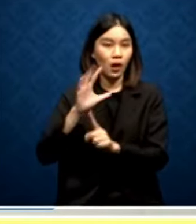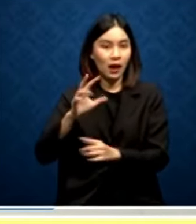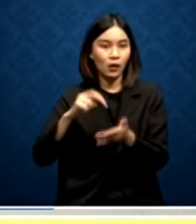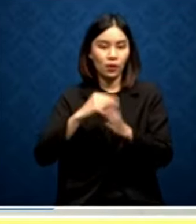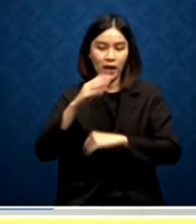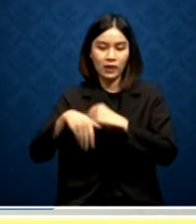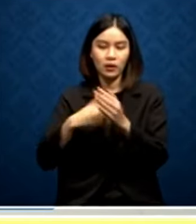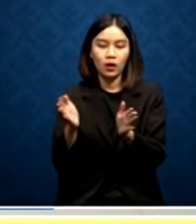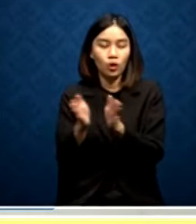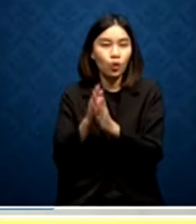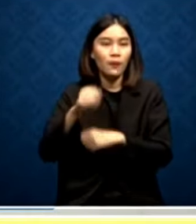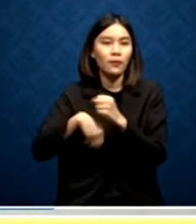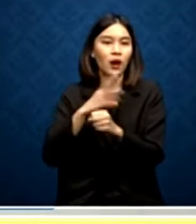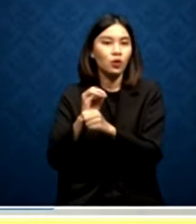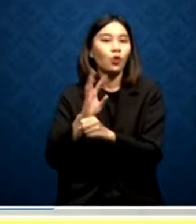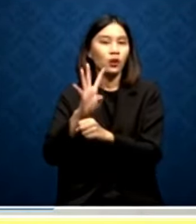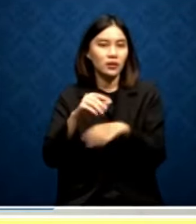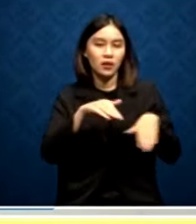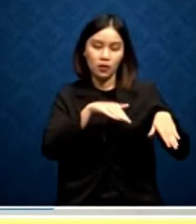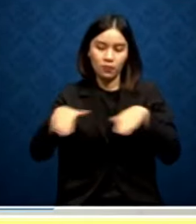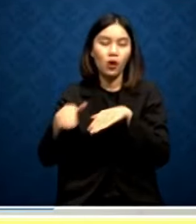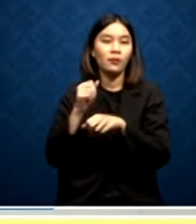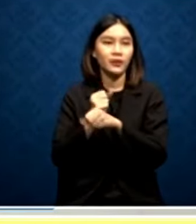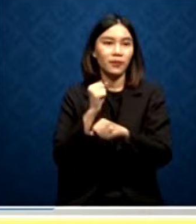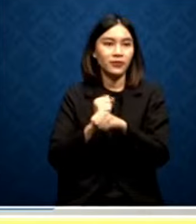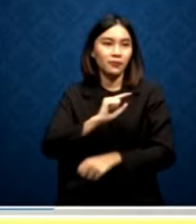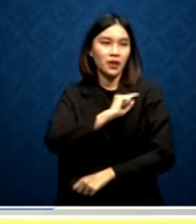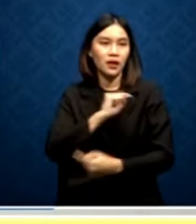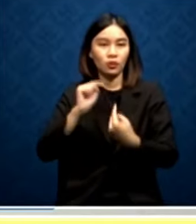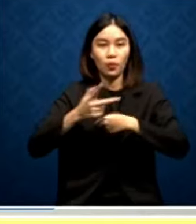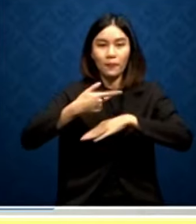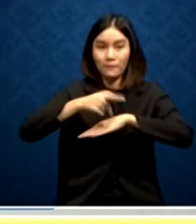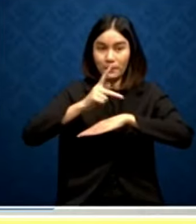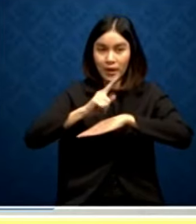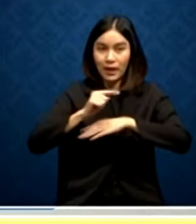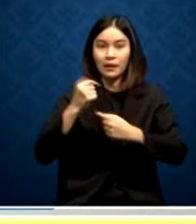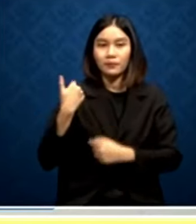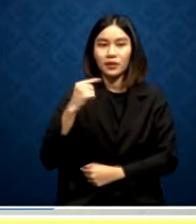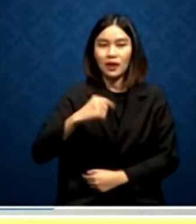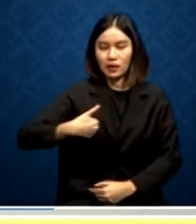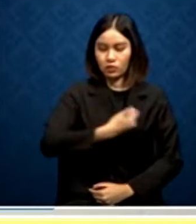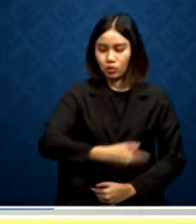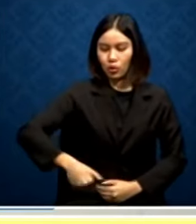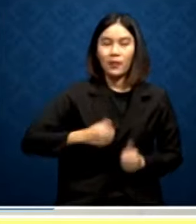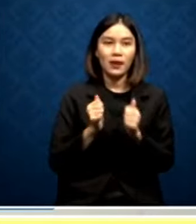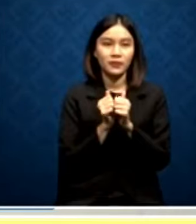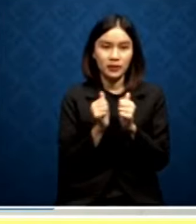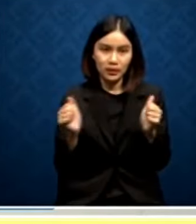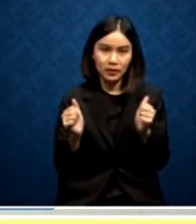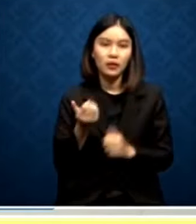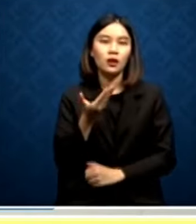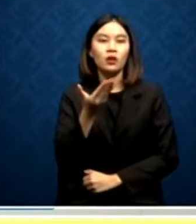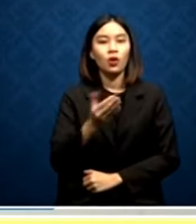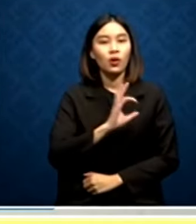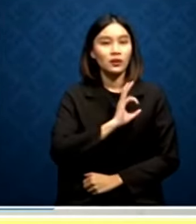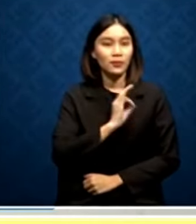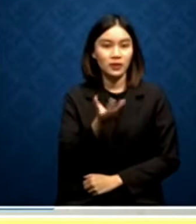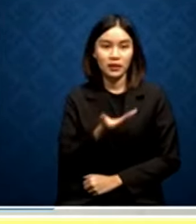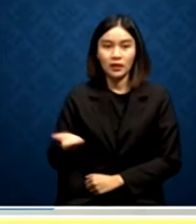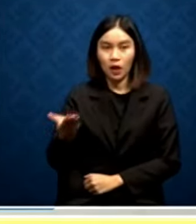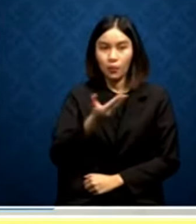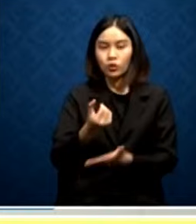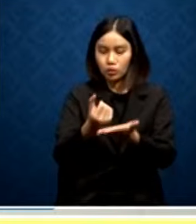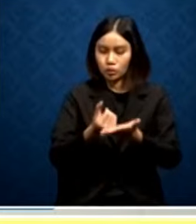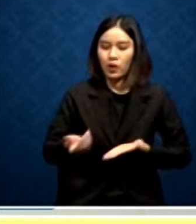64ครับพร้อมจะทำหน้าที่เป็นประธานโดยที่มีสุขภาพที่ดีครับจึงขอท่านสมาชิกได้